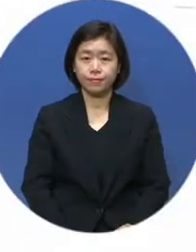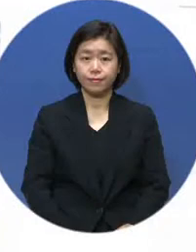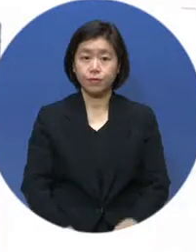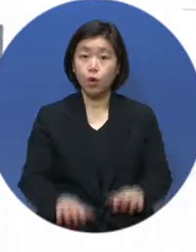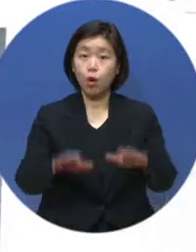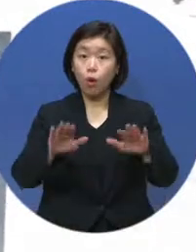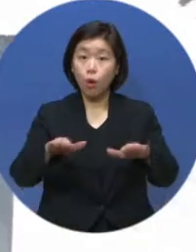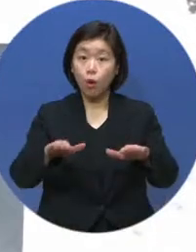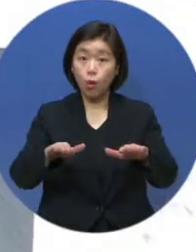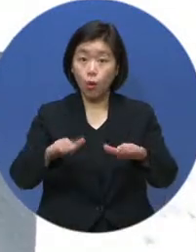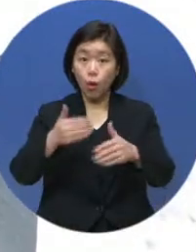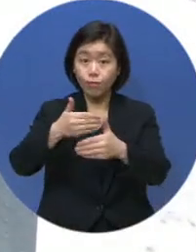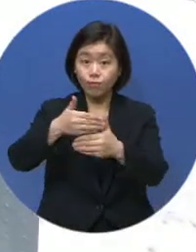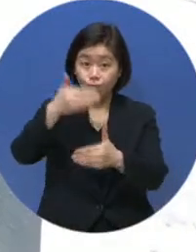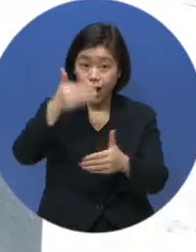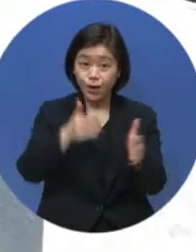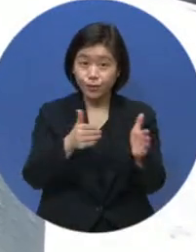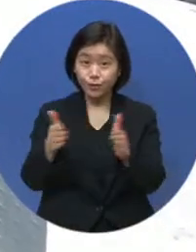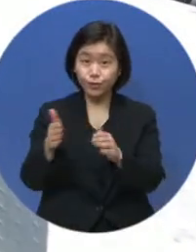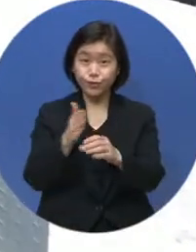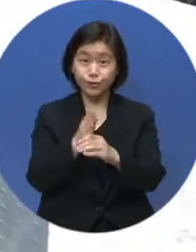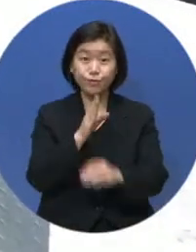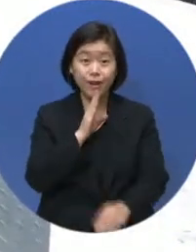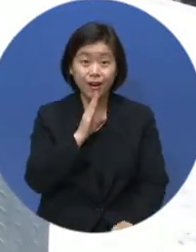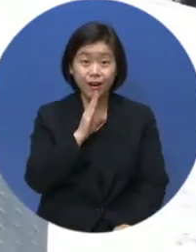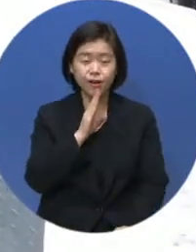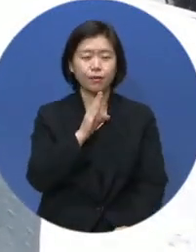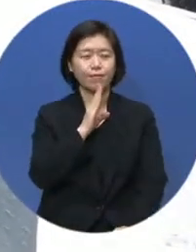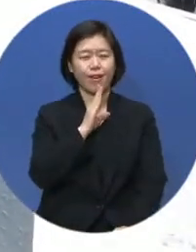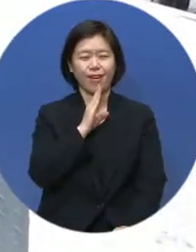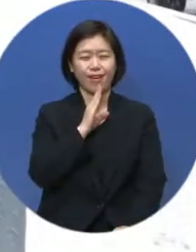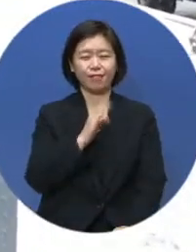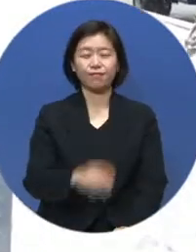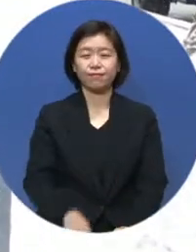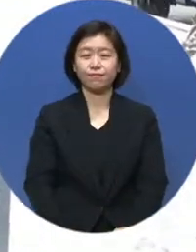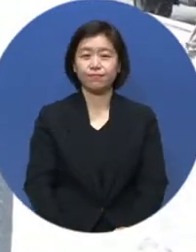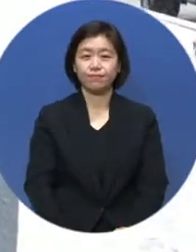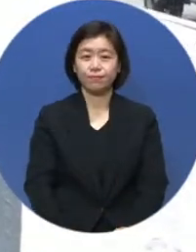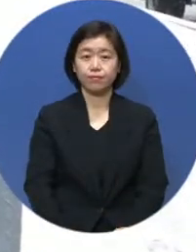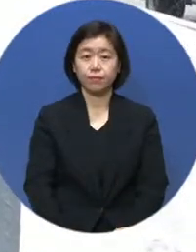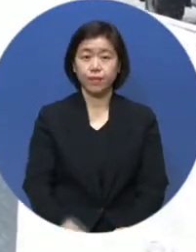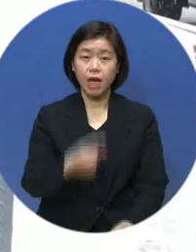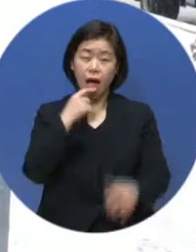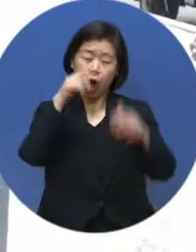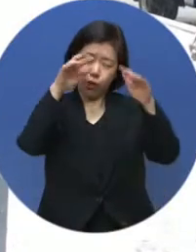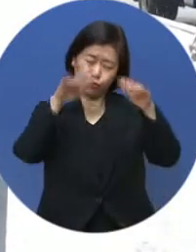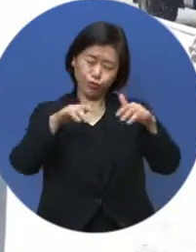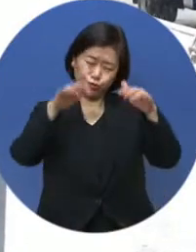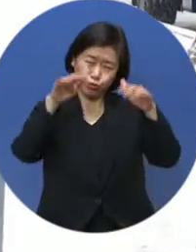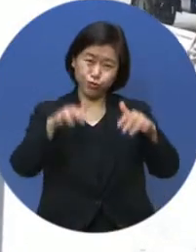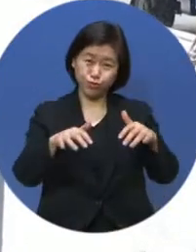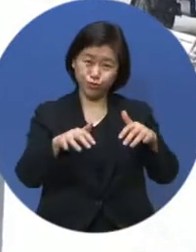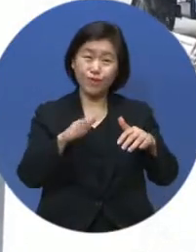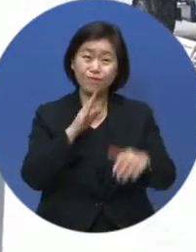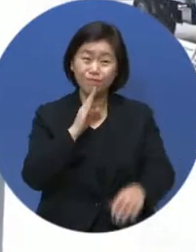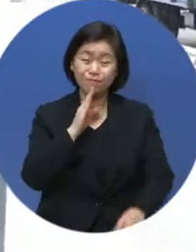지금 오픈 준비 중이세요? 네, 오픈 준비 중이에요. 근데 그 눈이 많이 오네요.